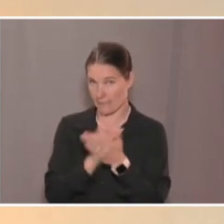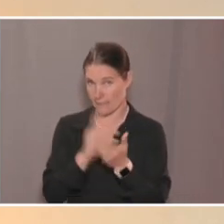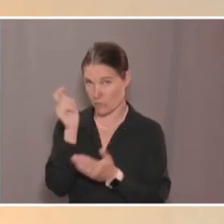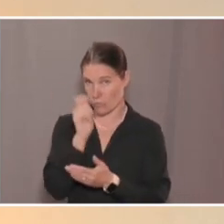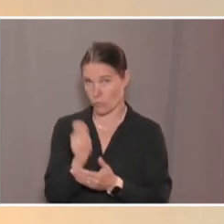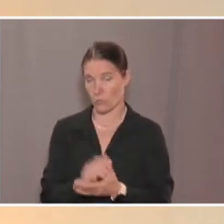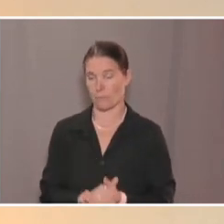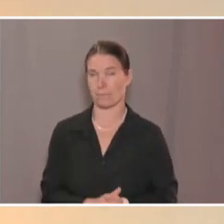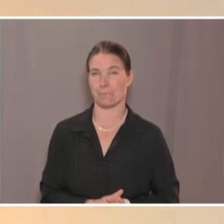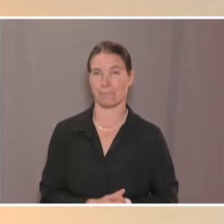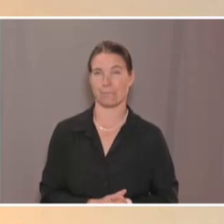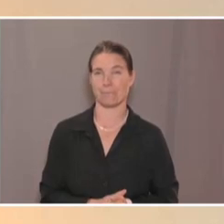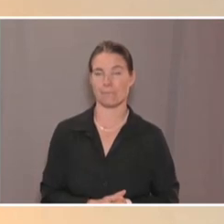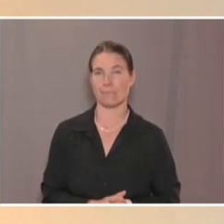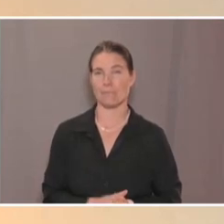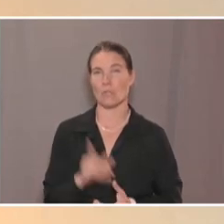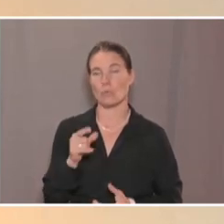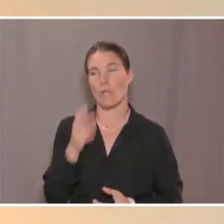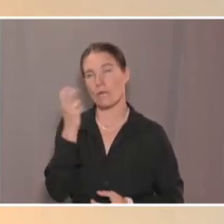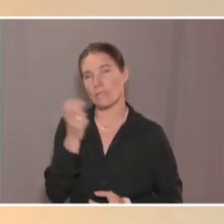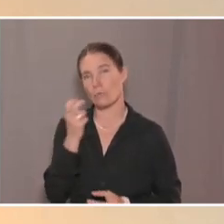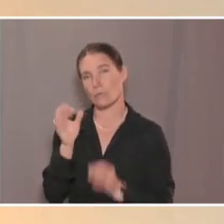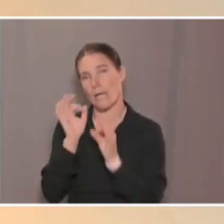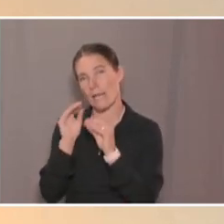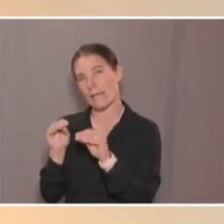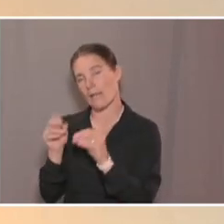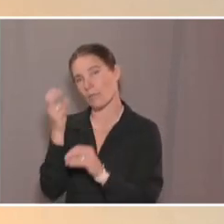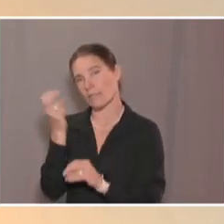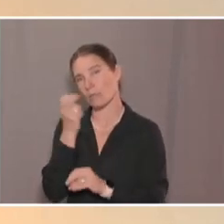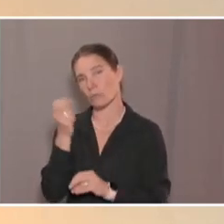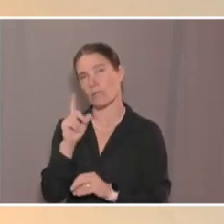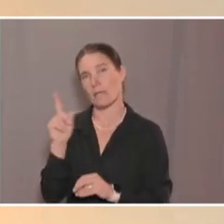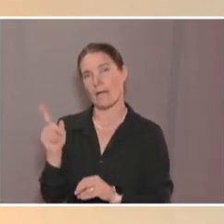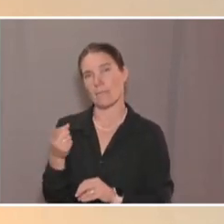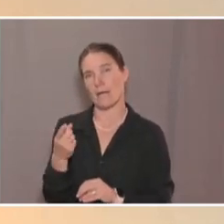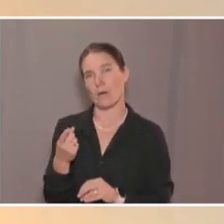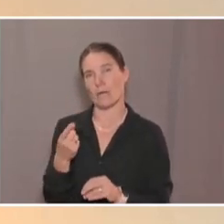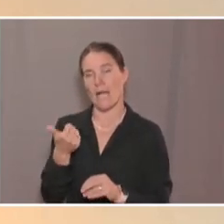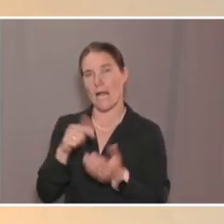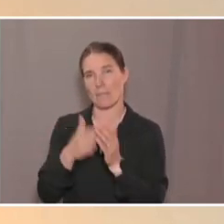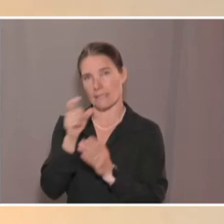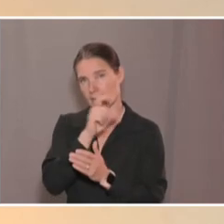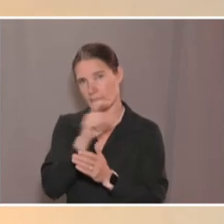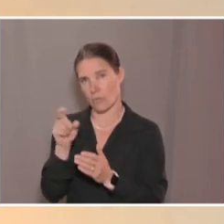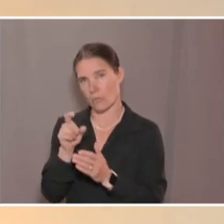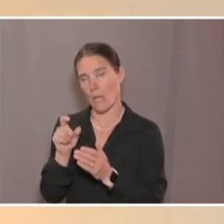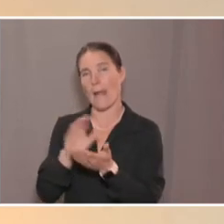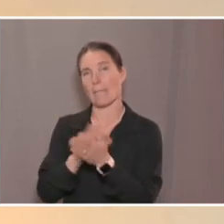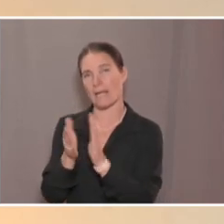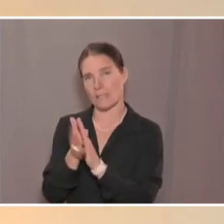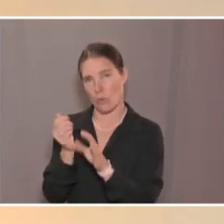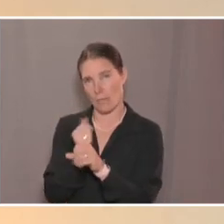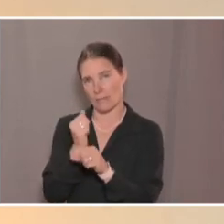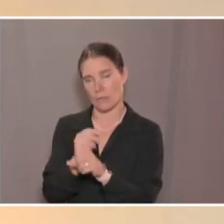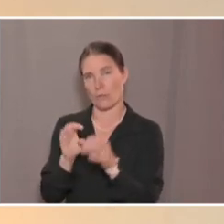Wöchentliche Hospitationen und Lehrversuche in den Volksschulen der Stadt Flensburg sowie ein jeweils vierwöchiges Stadt- und Landschulpraktikum